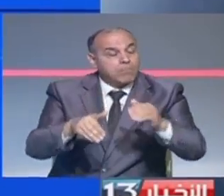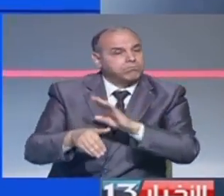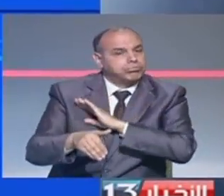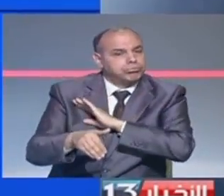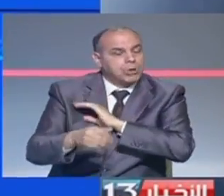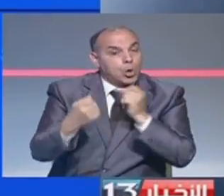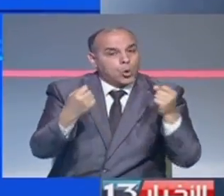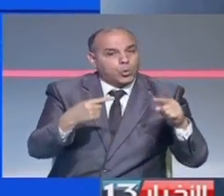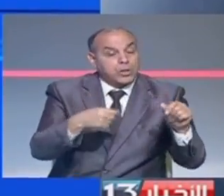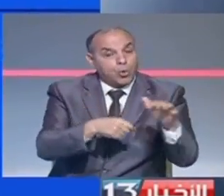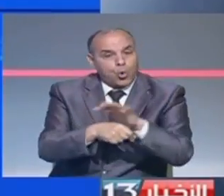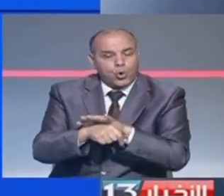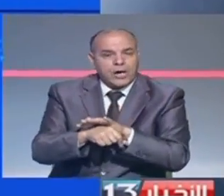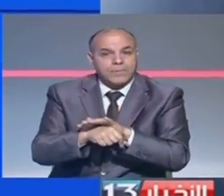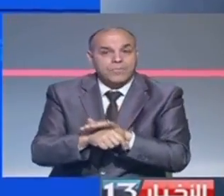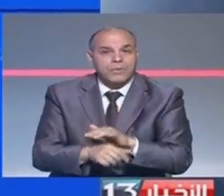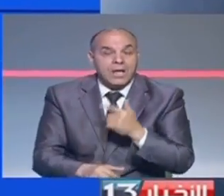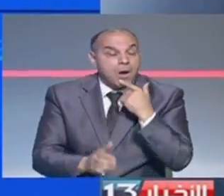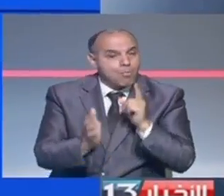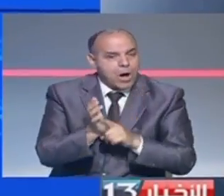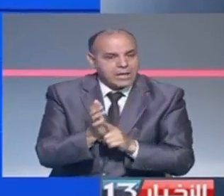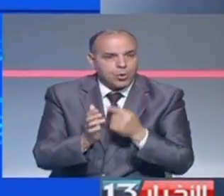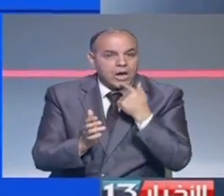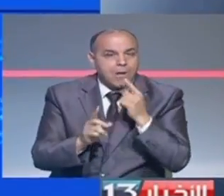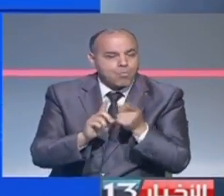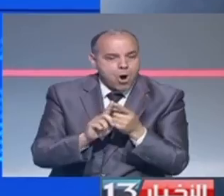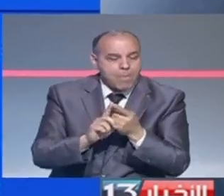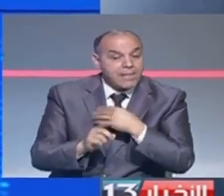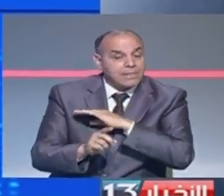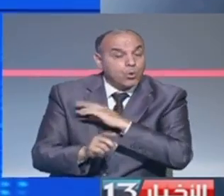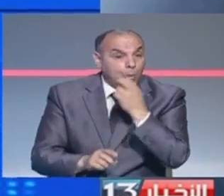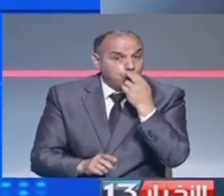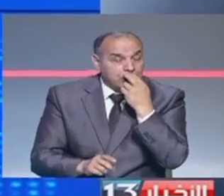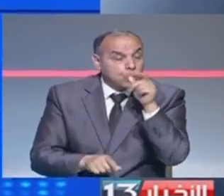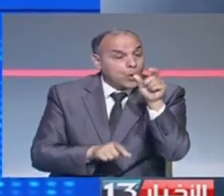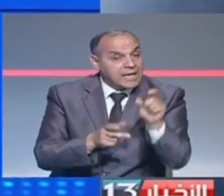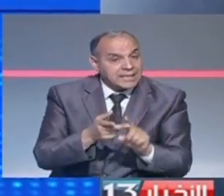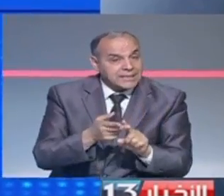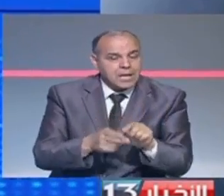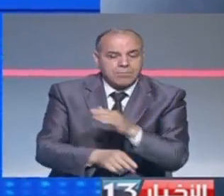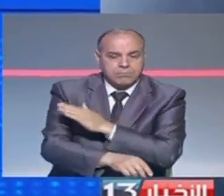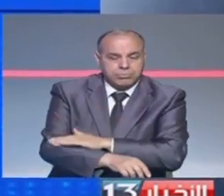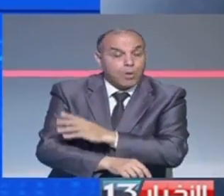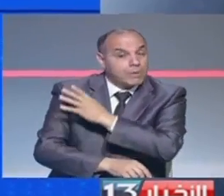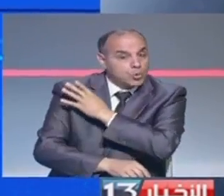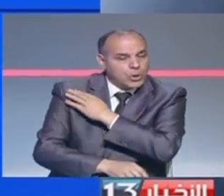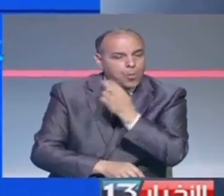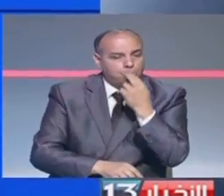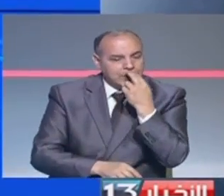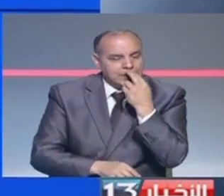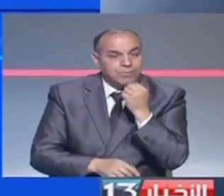لمكافحه جائحه كورونا مؤكدا اهميه الدور الامني والانساني لاعوان واطارات الامن